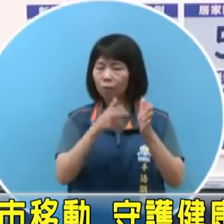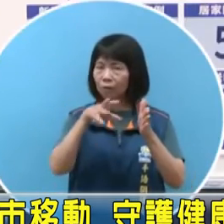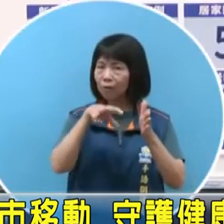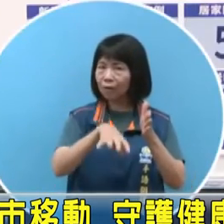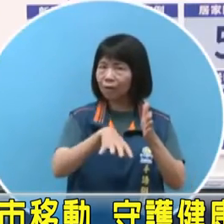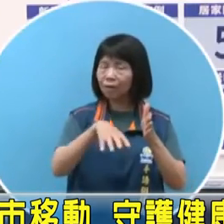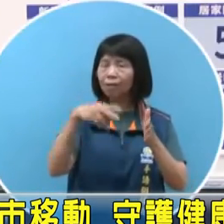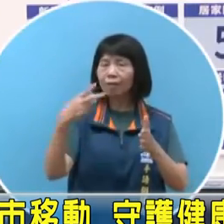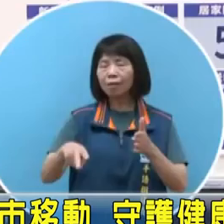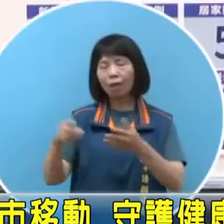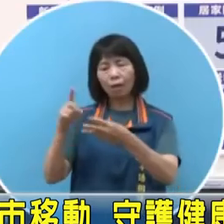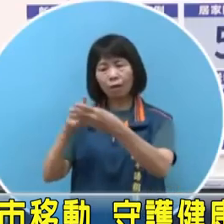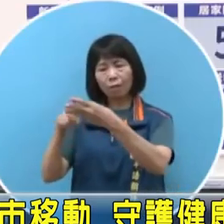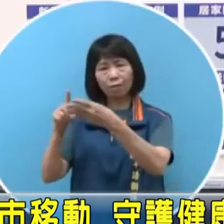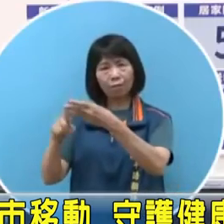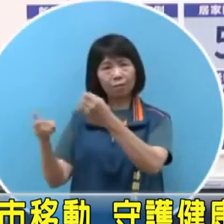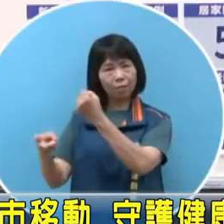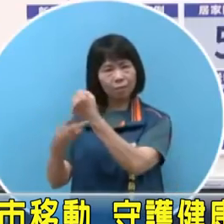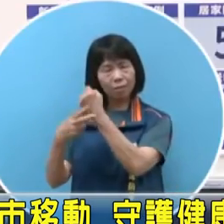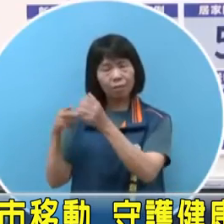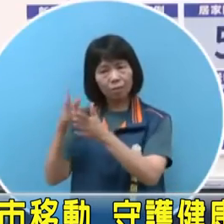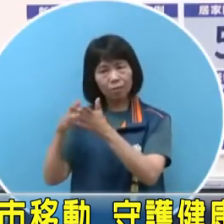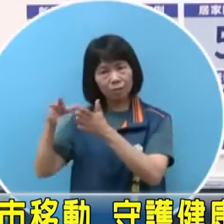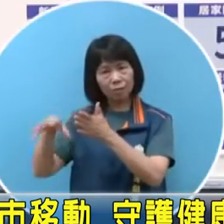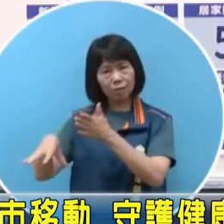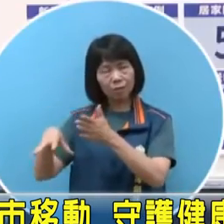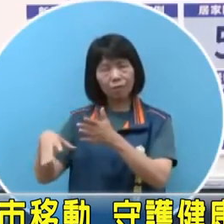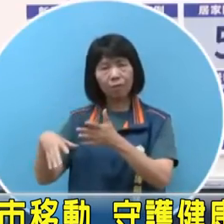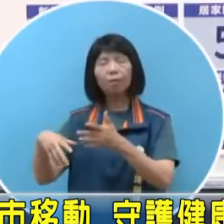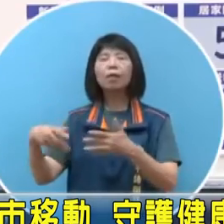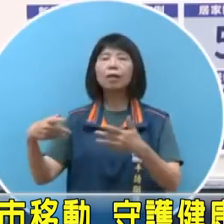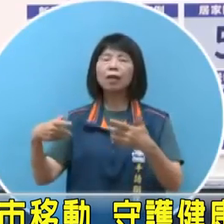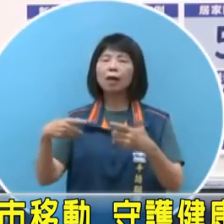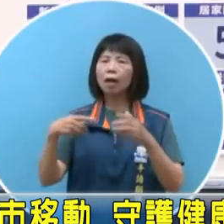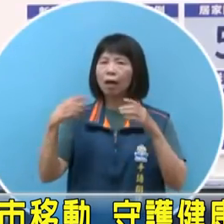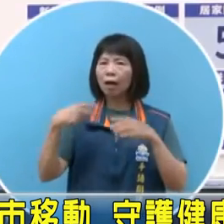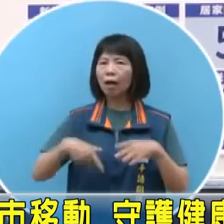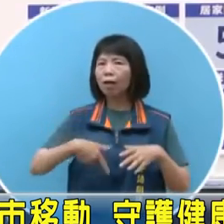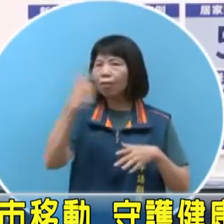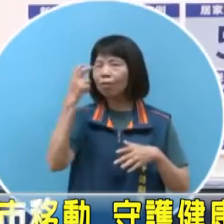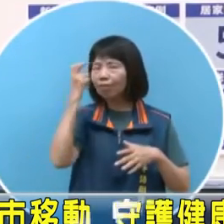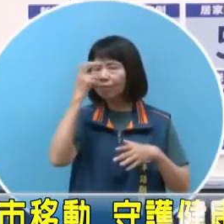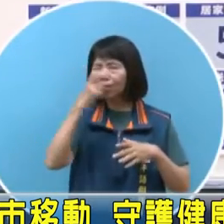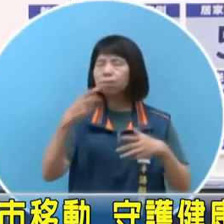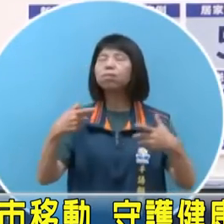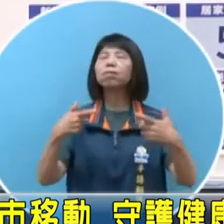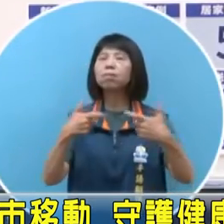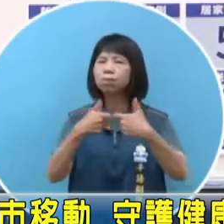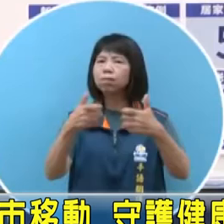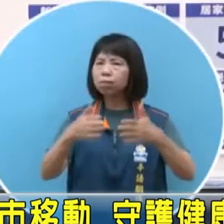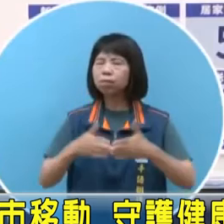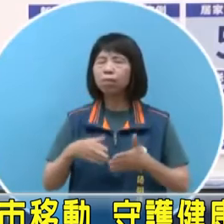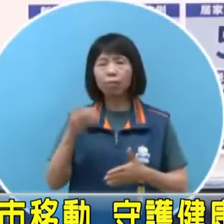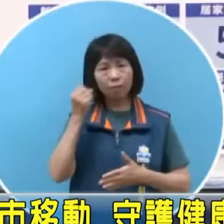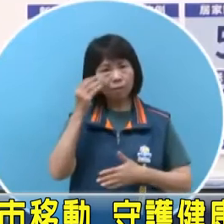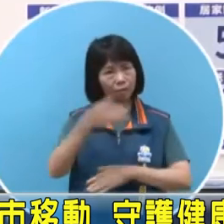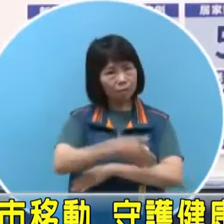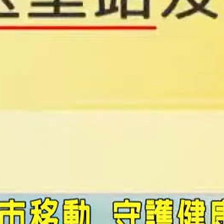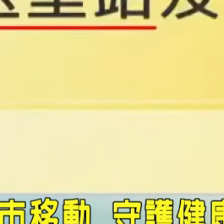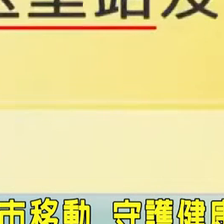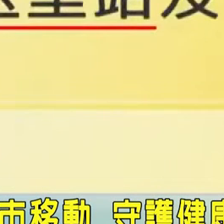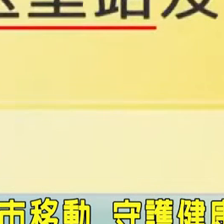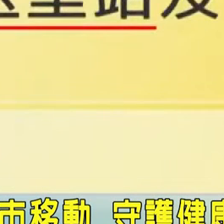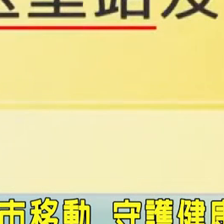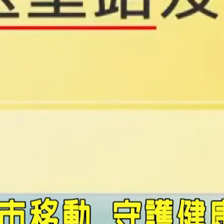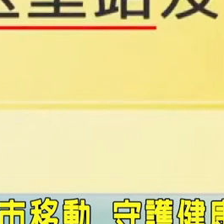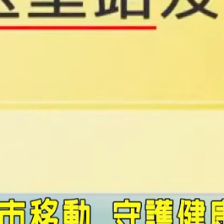站以及玉里火车站来做筛检，请配合花莲县政府，在